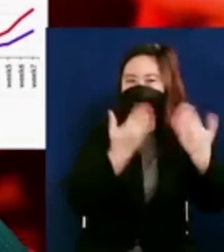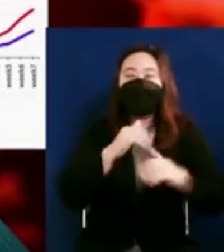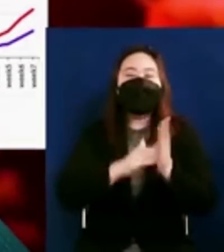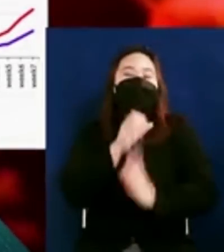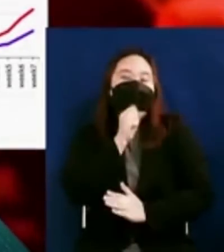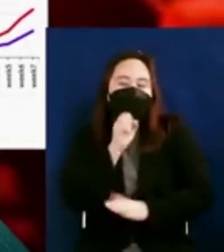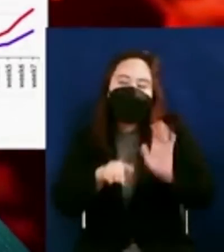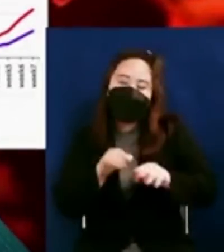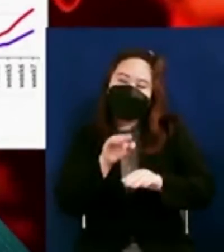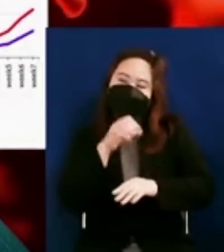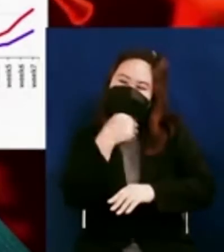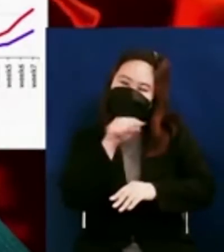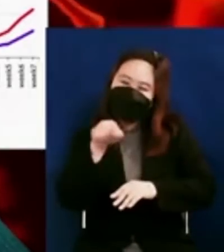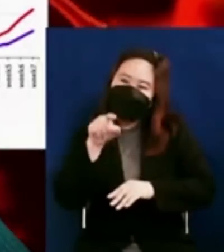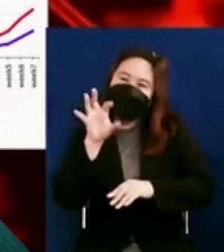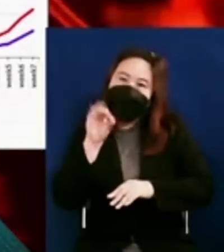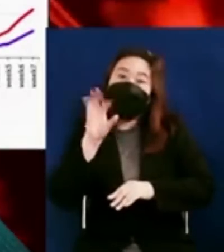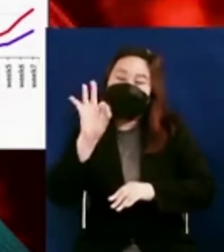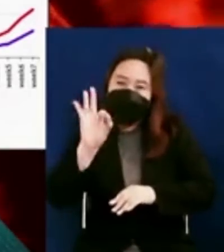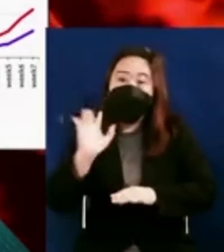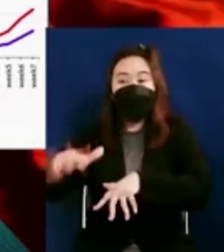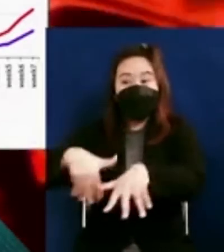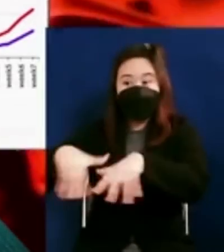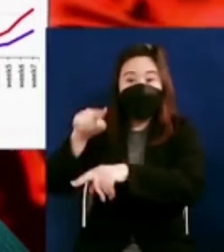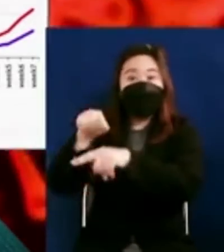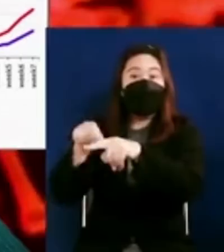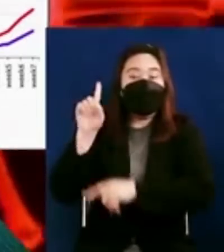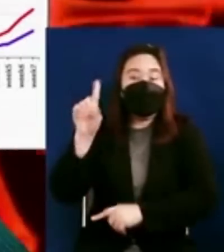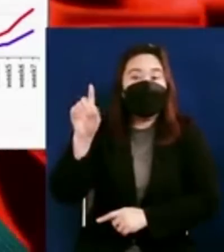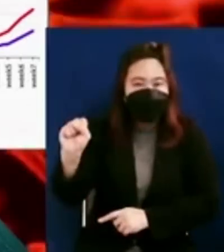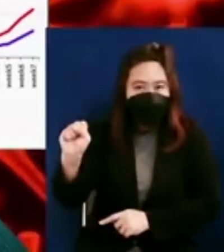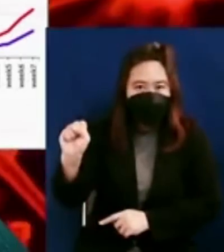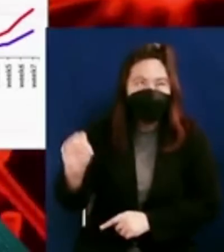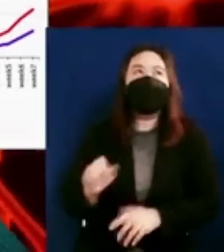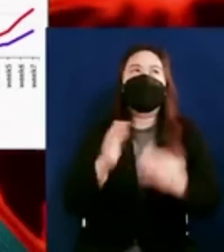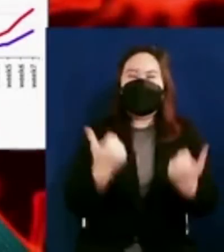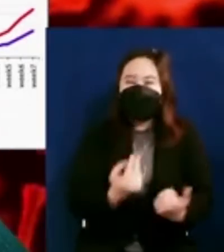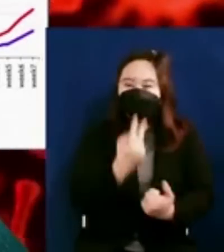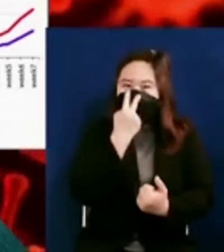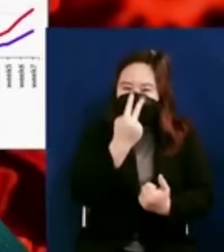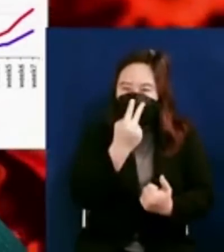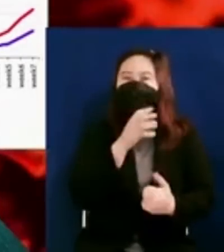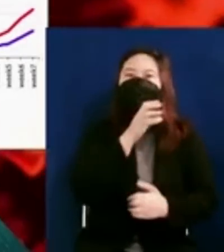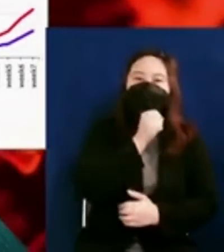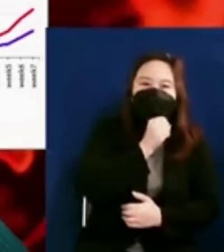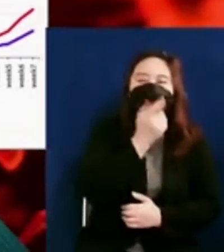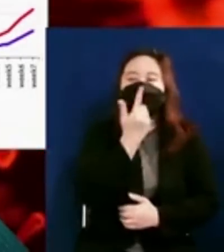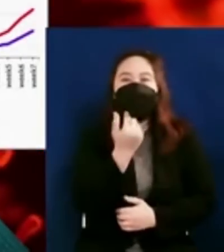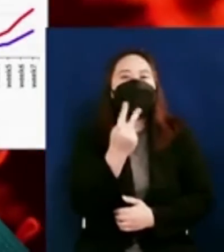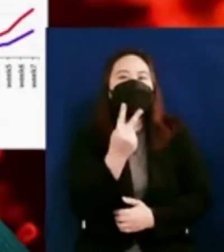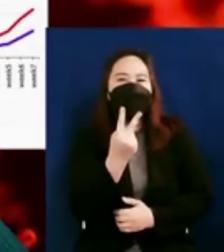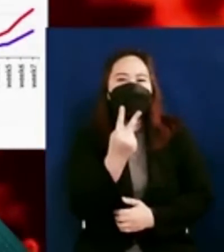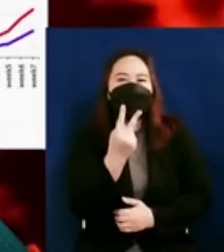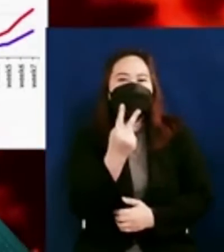หากติดโควิด-19 นะคะโดยการติดเชื้อตอนนี้กระจายยังทั่วประเทศค่ะกลุ่ม608เป็นกลุ่มที่มี